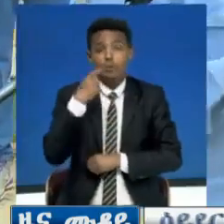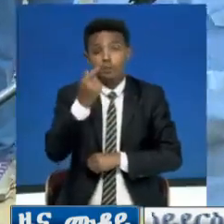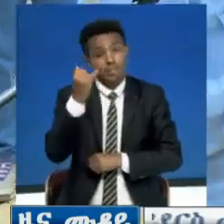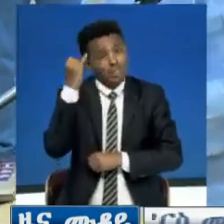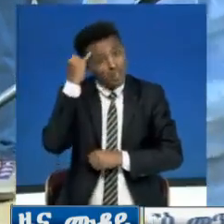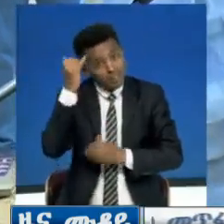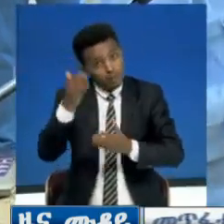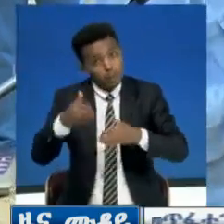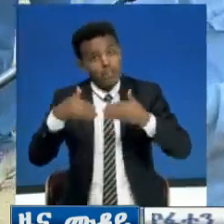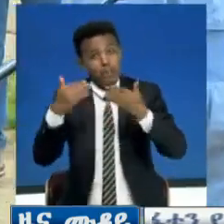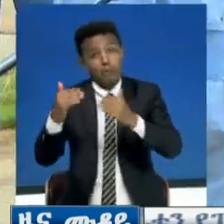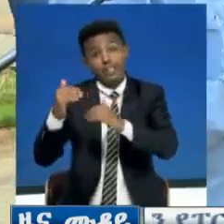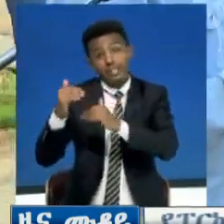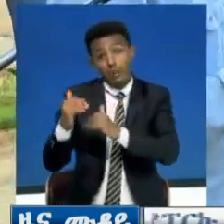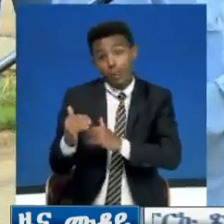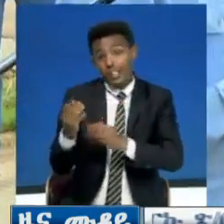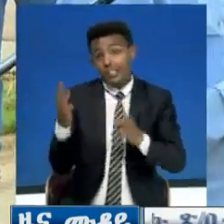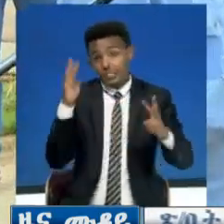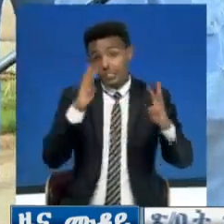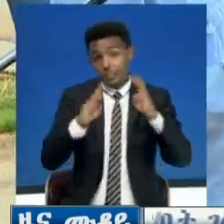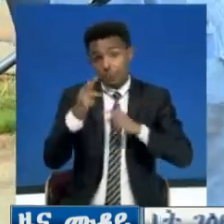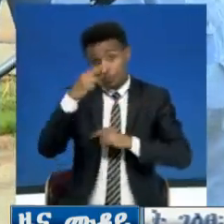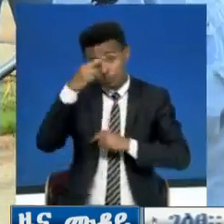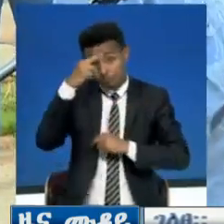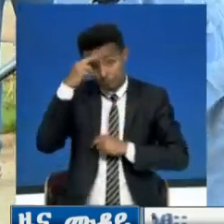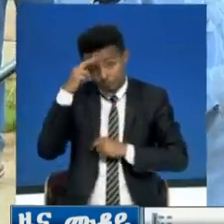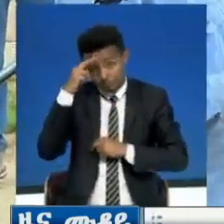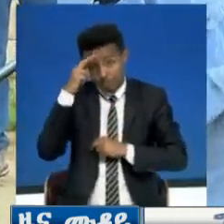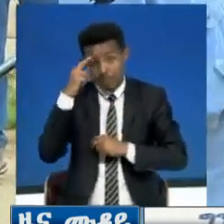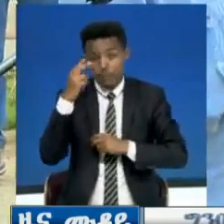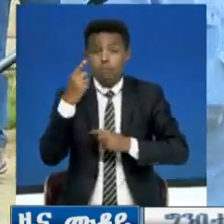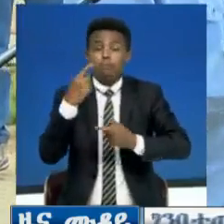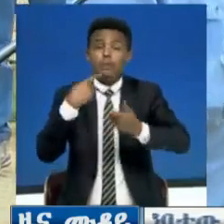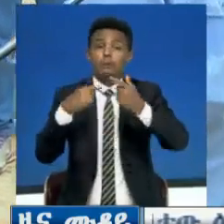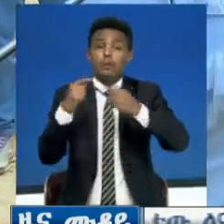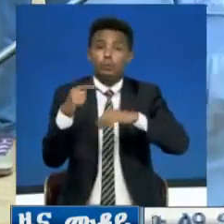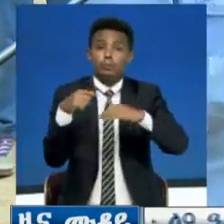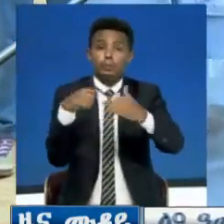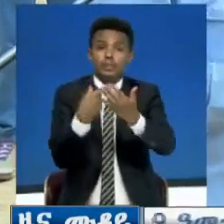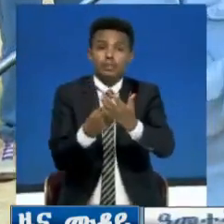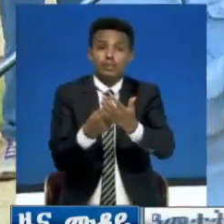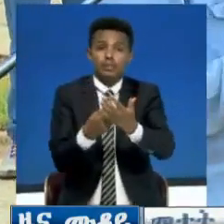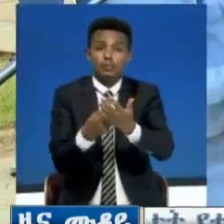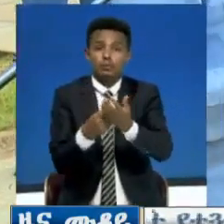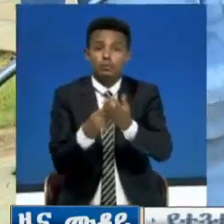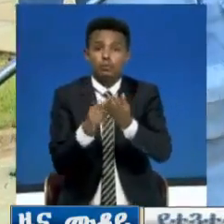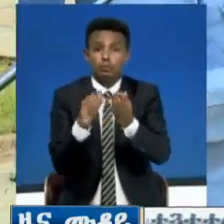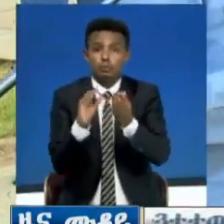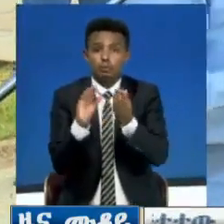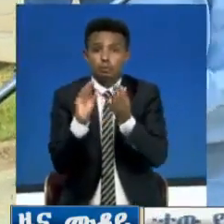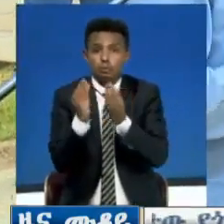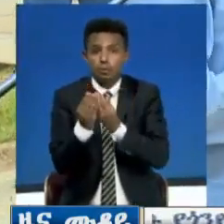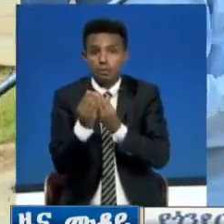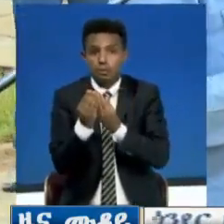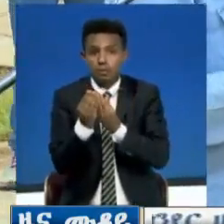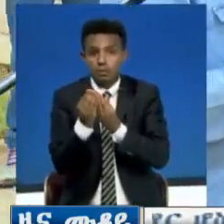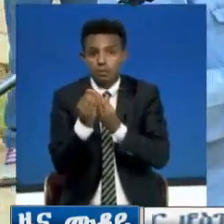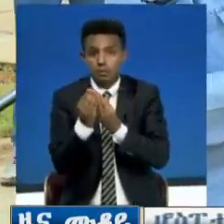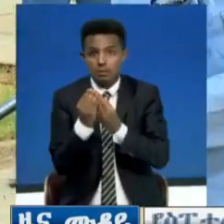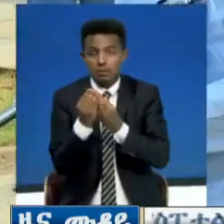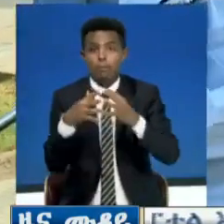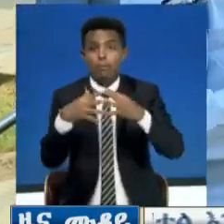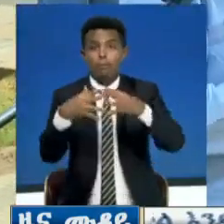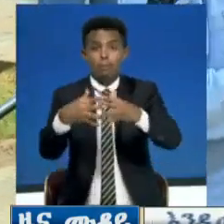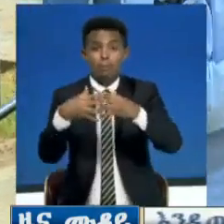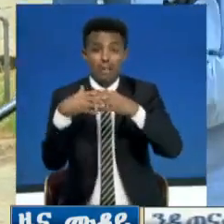ተጓዳኝ ኬዞች ቢከሰቱ ለምሳሌ የዲያግኖስቲክ ዩኒቱ አሰች እንትን አይደለም፣ አክቲቭ አይደለም፣ ሲቢሲ ማሽን